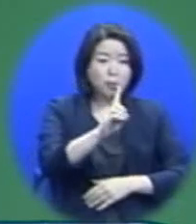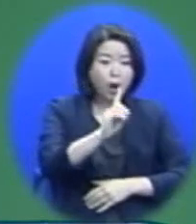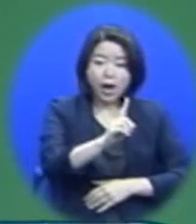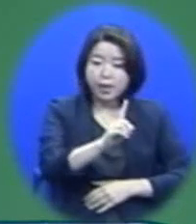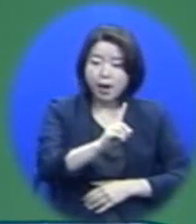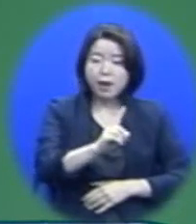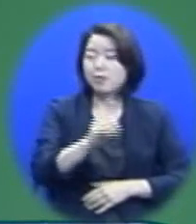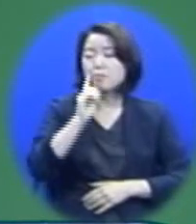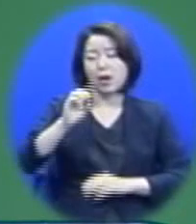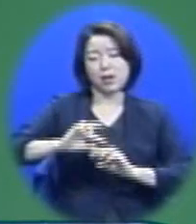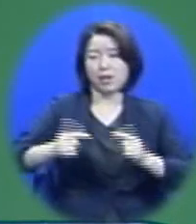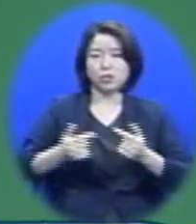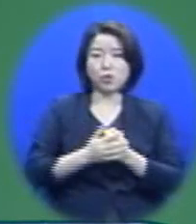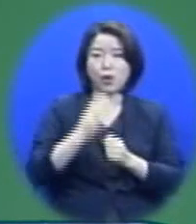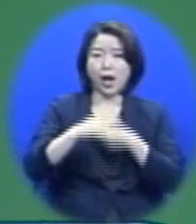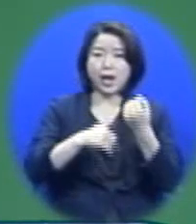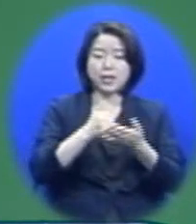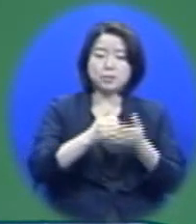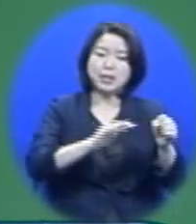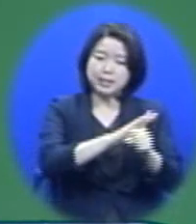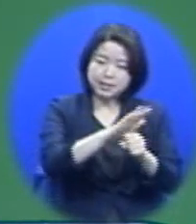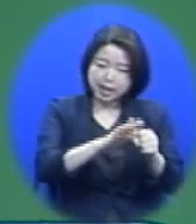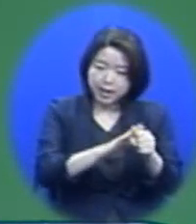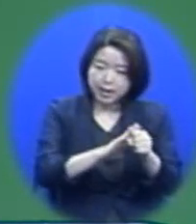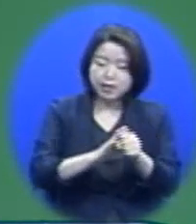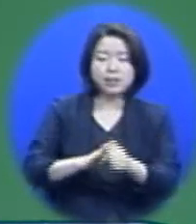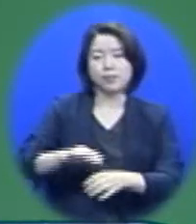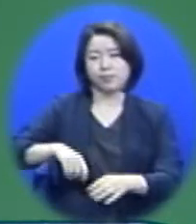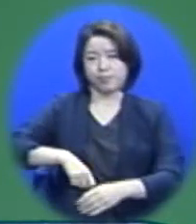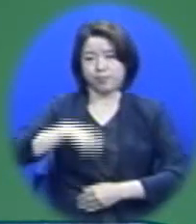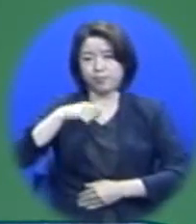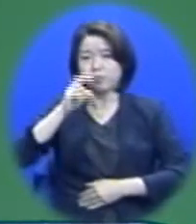하나님의 사랑과 정의를 노래한다는